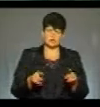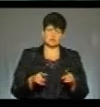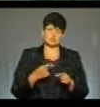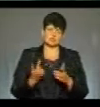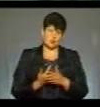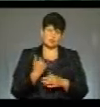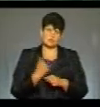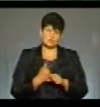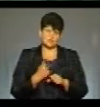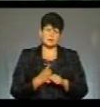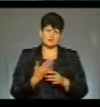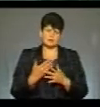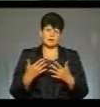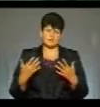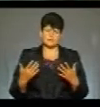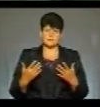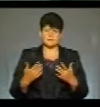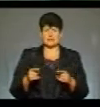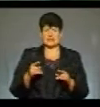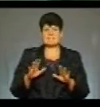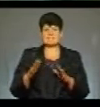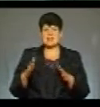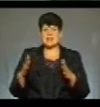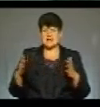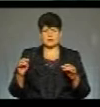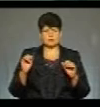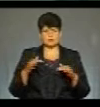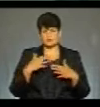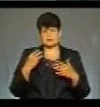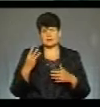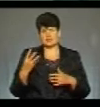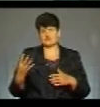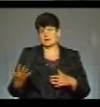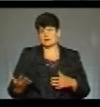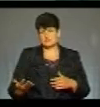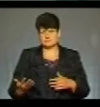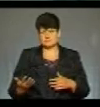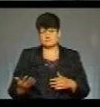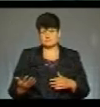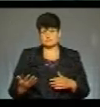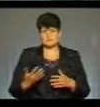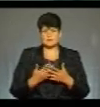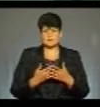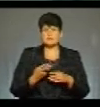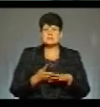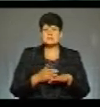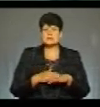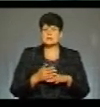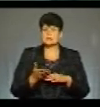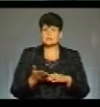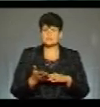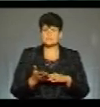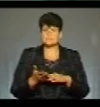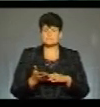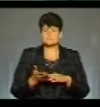працюю. І так декілька таких варіантів можу викинути 3-4. Розумієте? Так вона складна. Тут